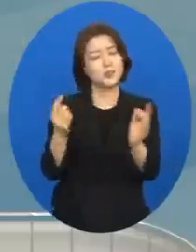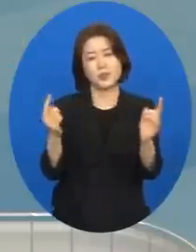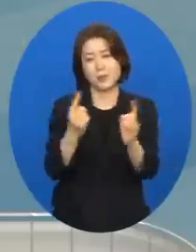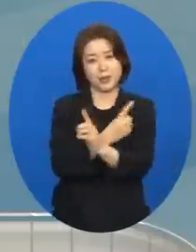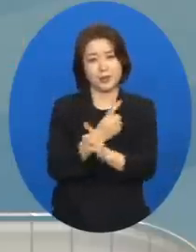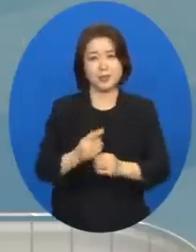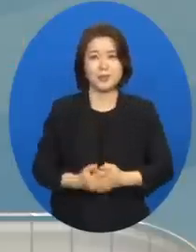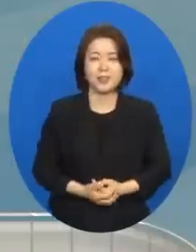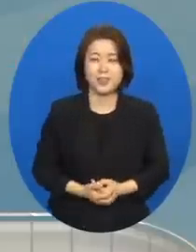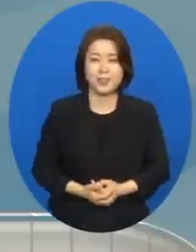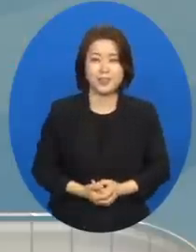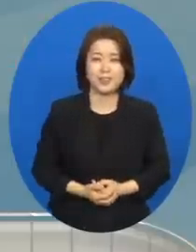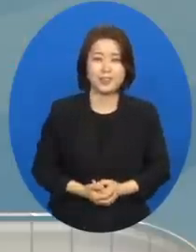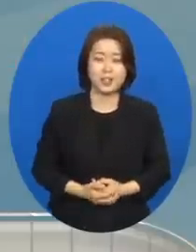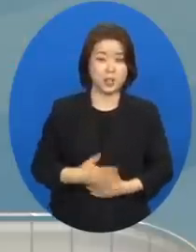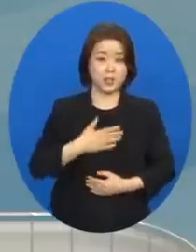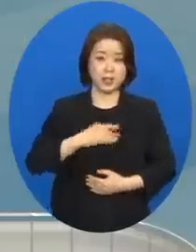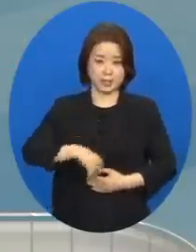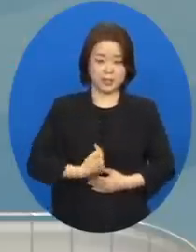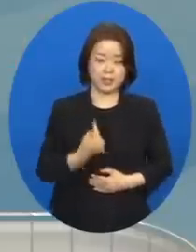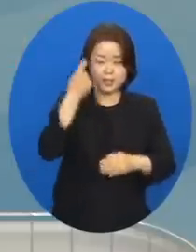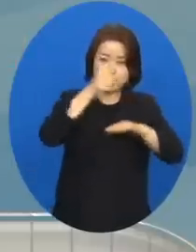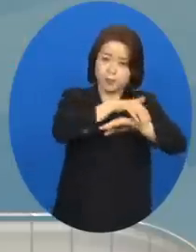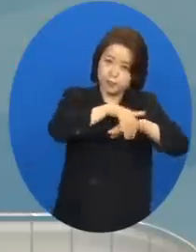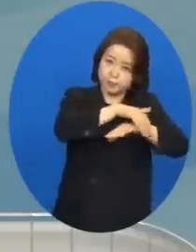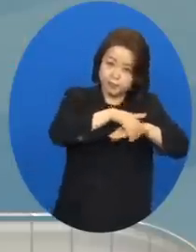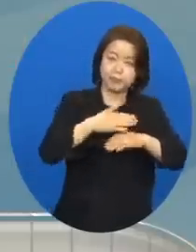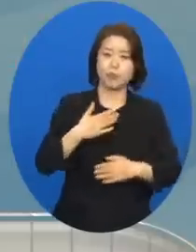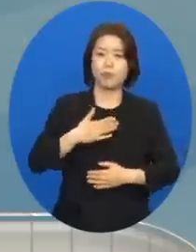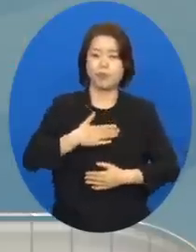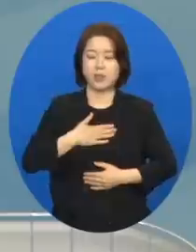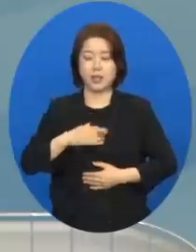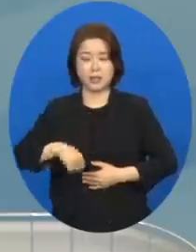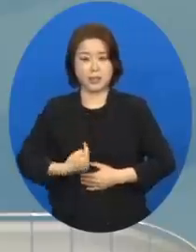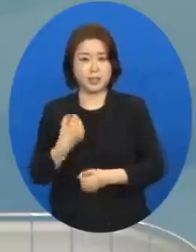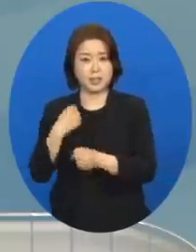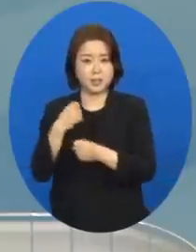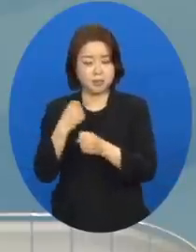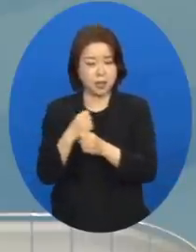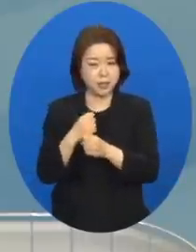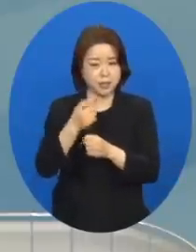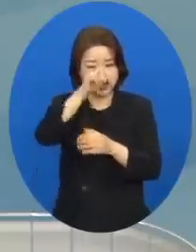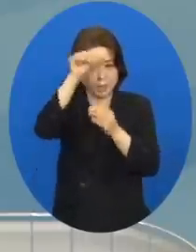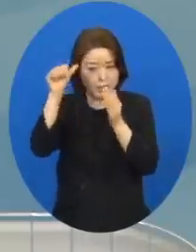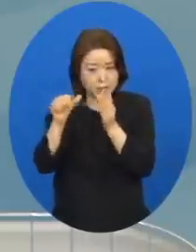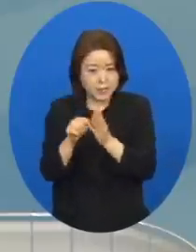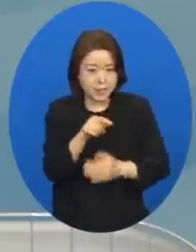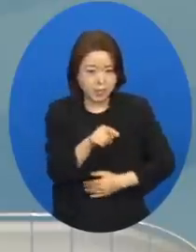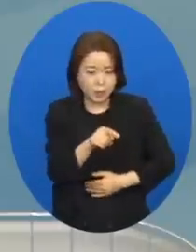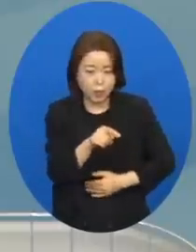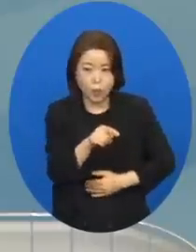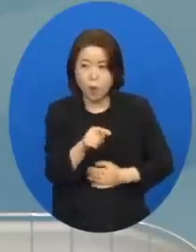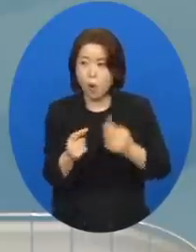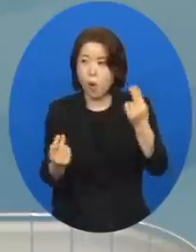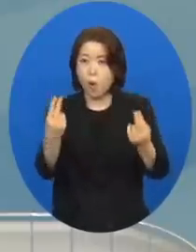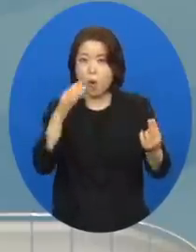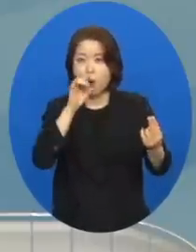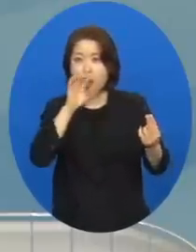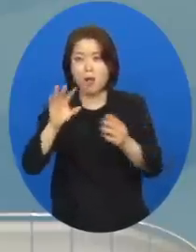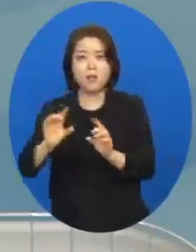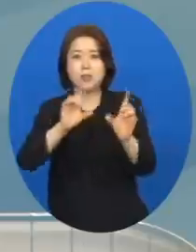버렸습니다. 저 자신이 계획하고 저 자신이 만들어가는 인생과는 비교가 안 되는